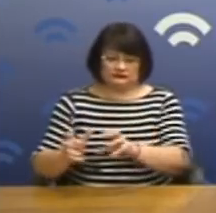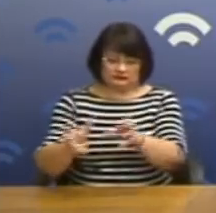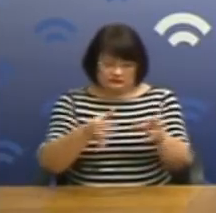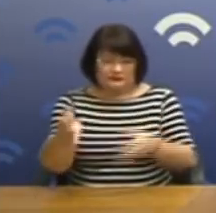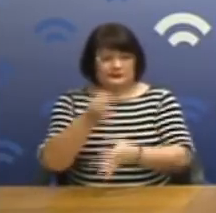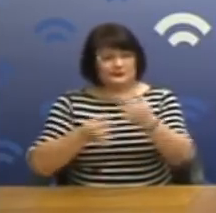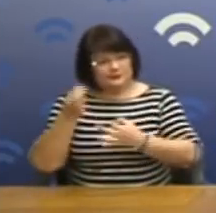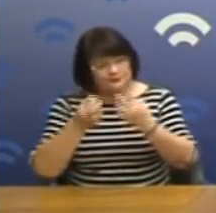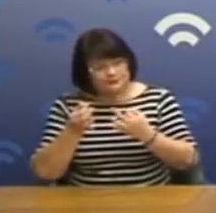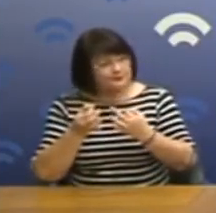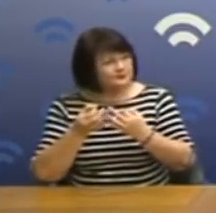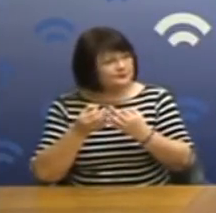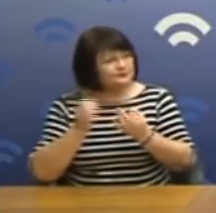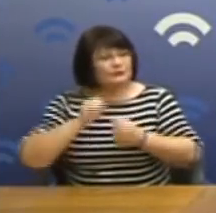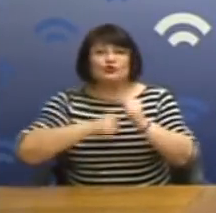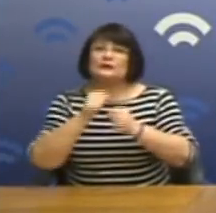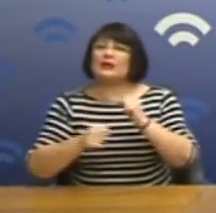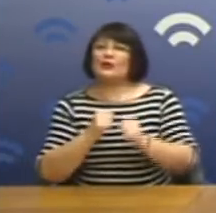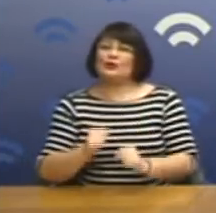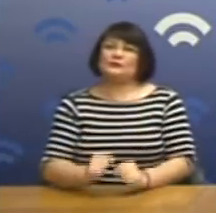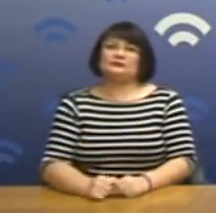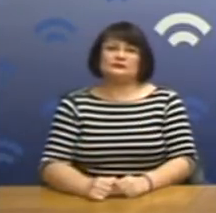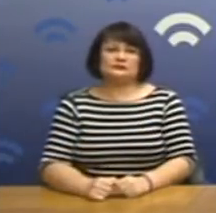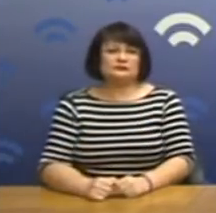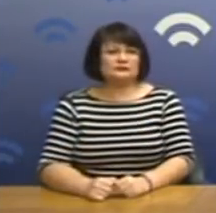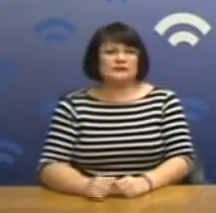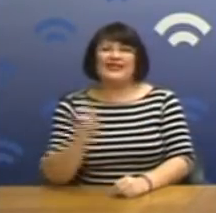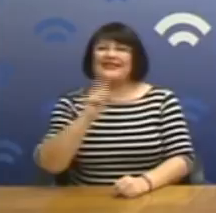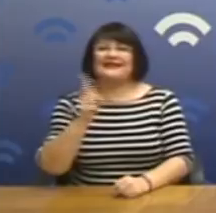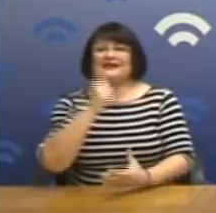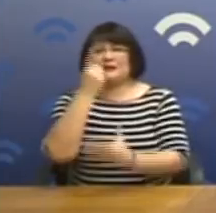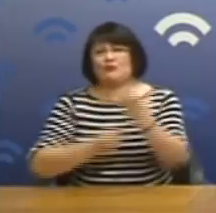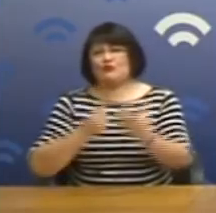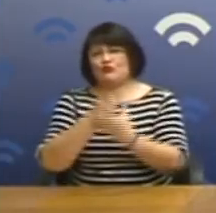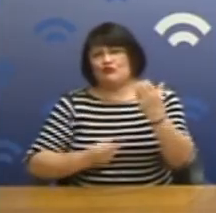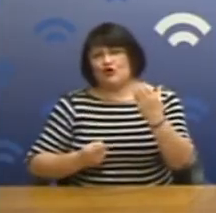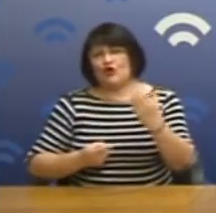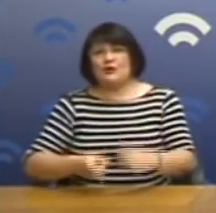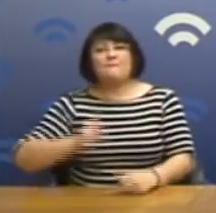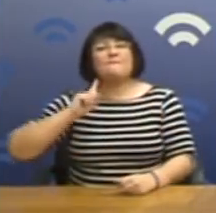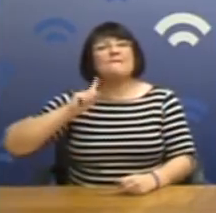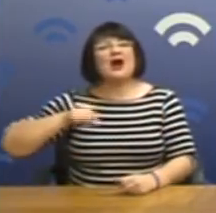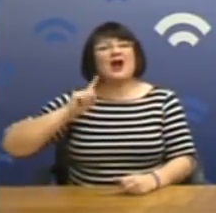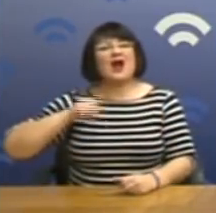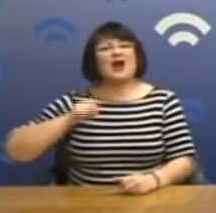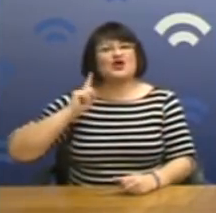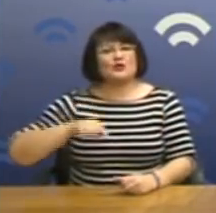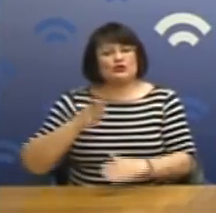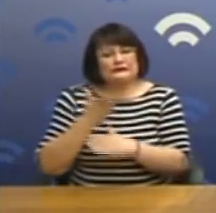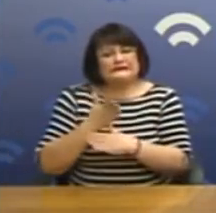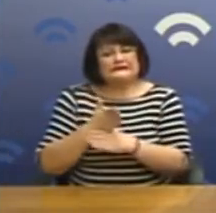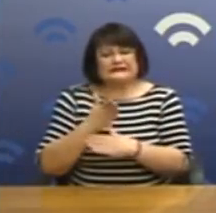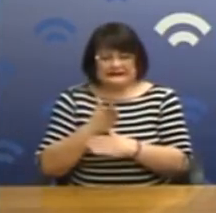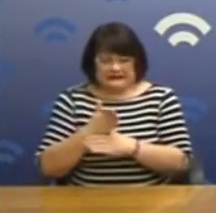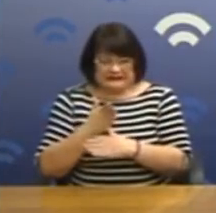ενημέρωσης να πείσουν ότι δεν πρόκειται για πρόσφυγες αλλά μόνο για παράνομους, για νέα εισβολή